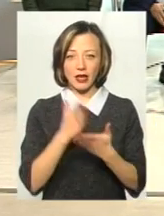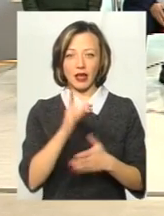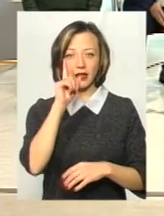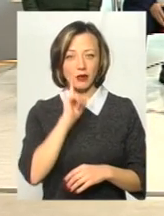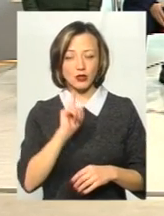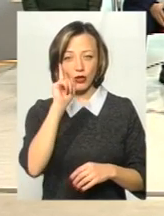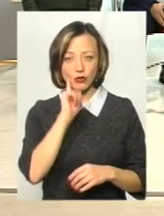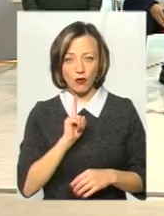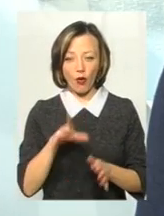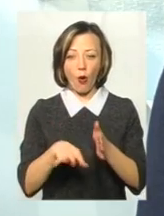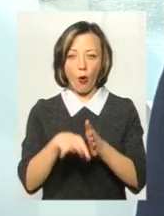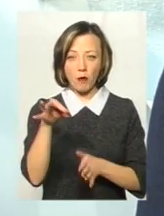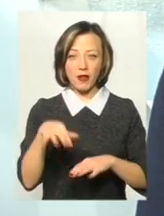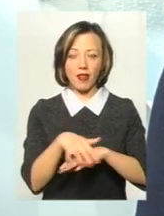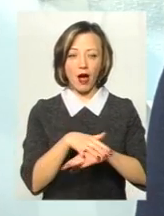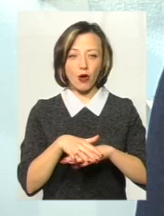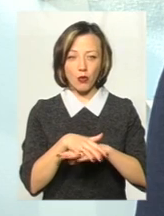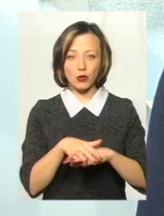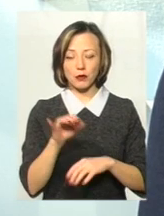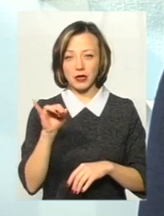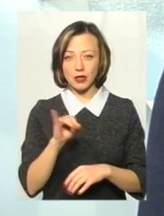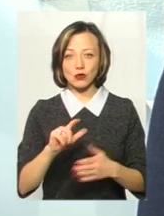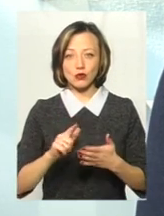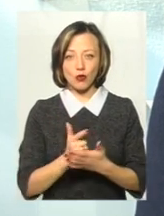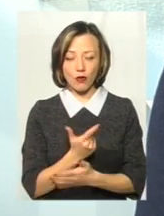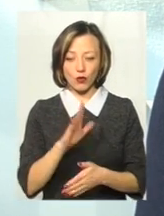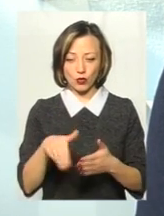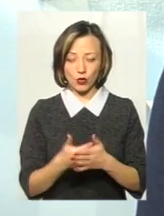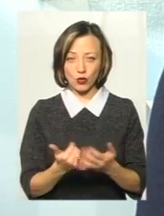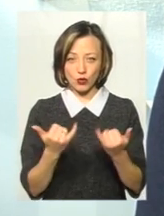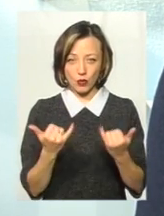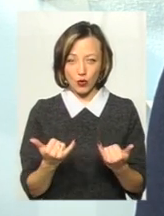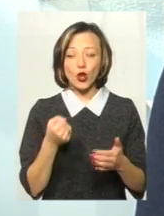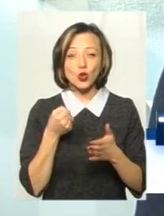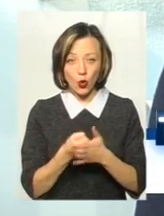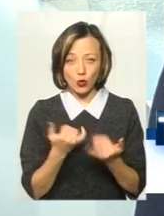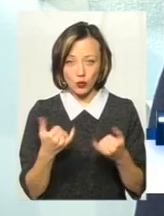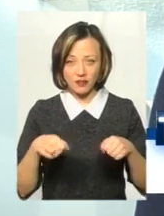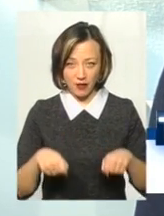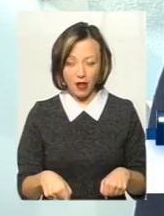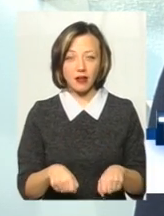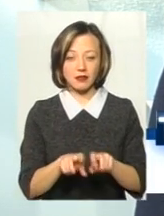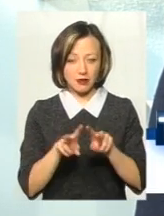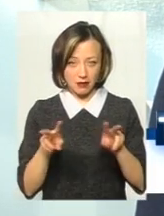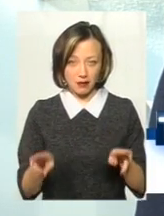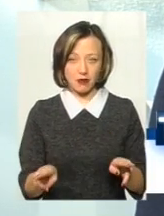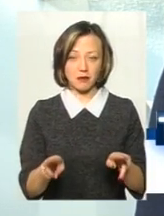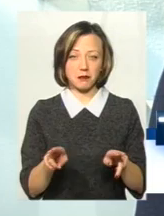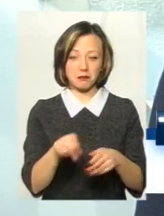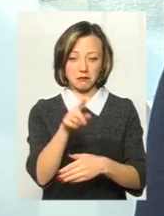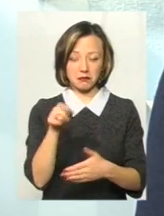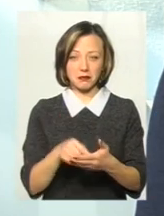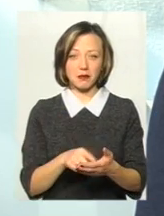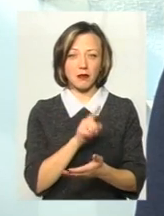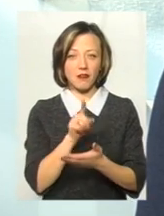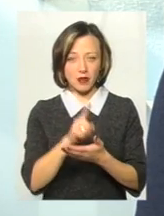тимчасовою, обрана народом, і знову ж таки до сьогоднішньої влади це так само той виклик, який вони